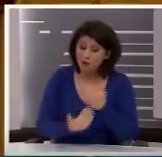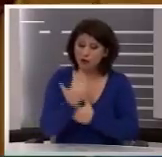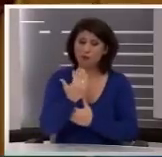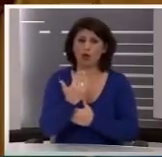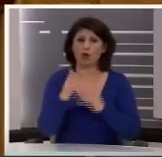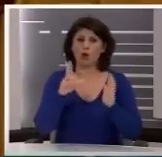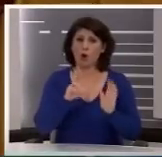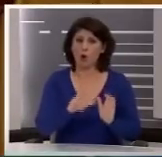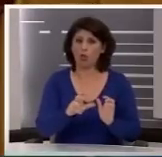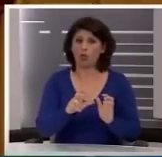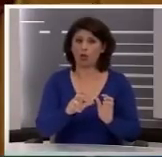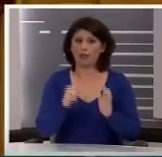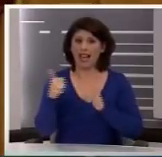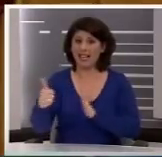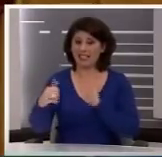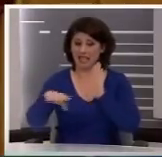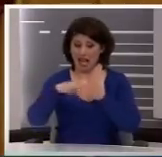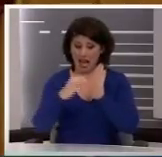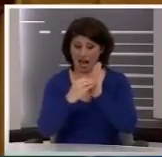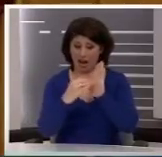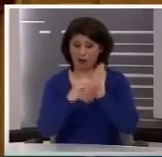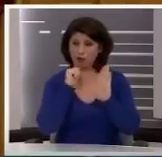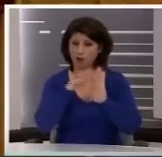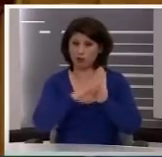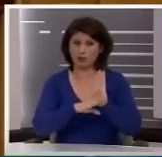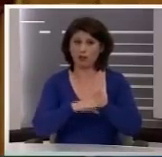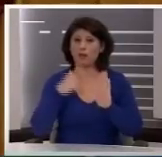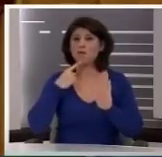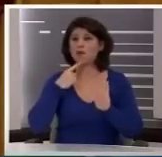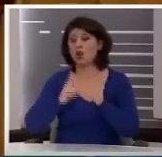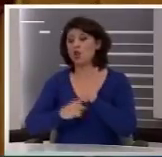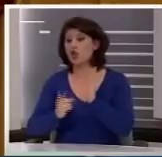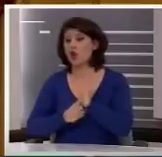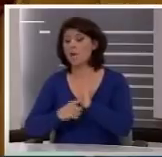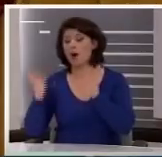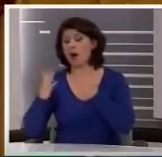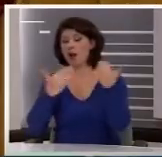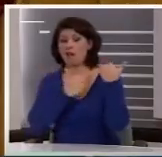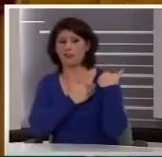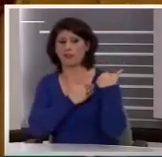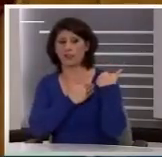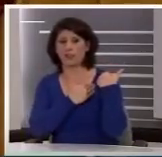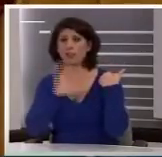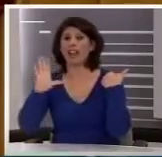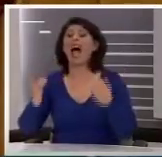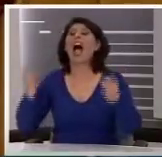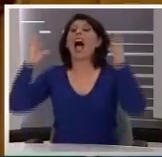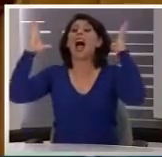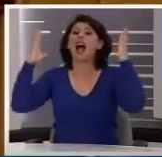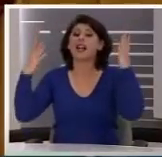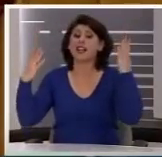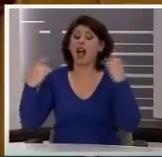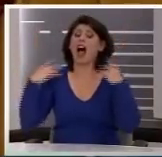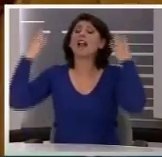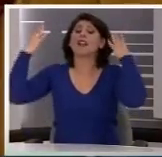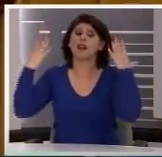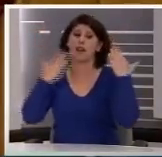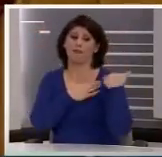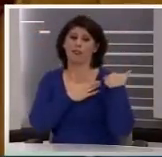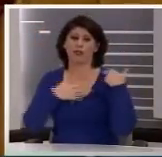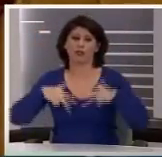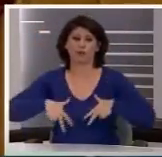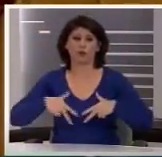νόμος 3126. Το άρθρο 5. Που προβλέπει δίθεν περί ευθύνης υπουργών. Ενώ στην πραγματικότητα είναι περί των ευθύνων. Και το καταδίωκτο των υπουργών και των πολιτικών